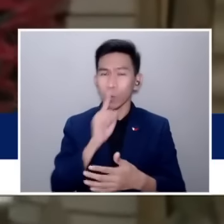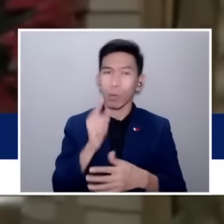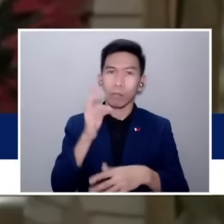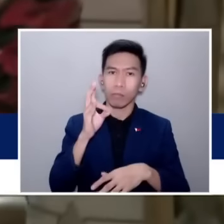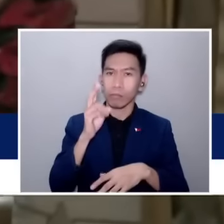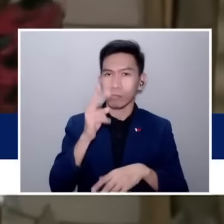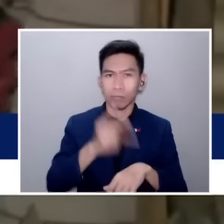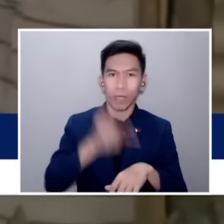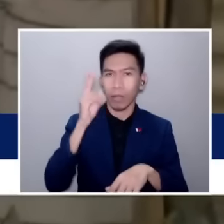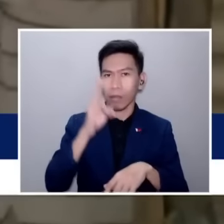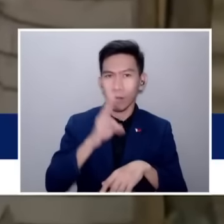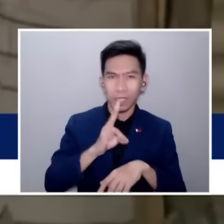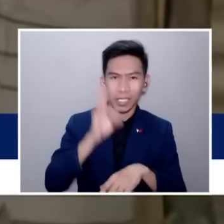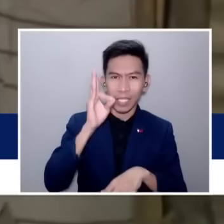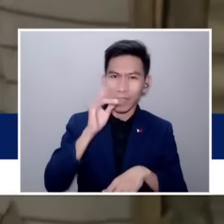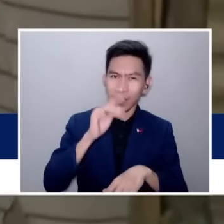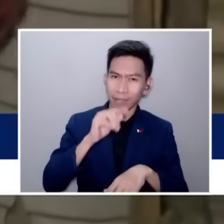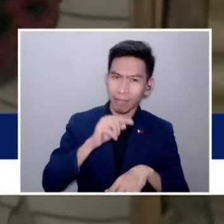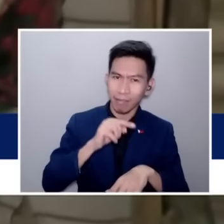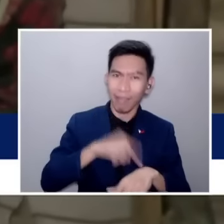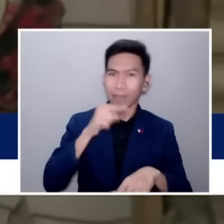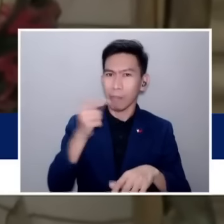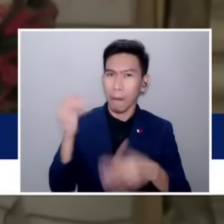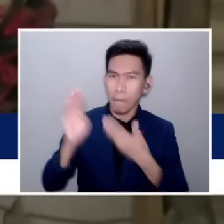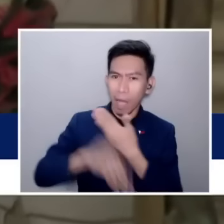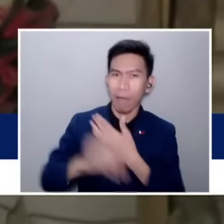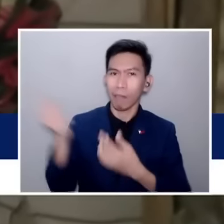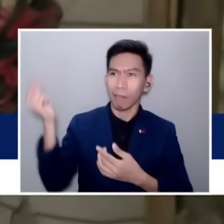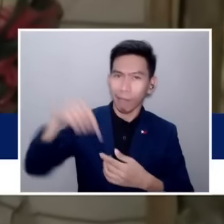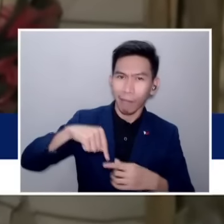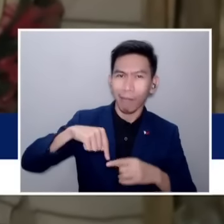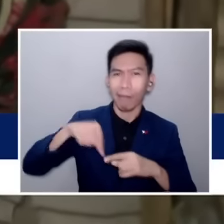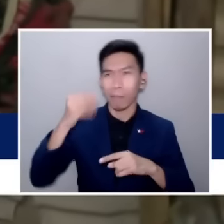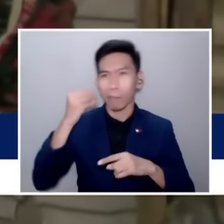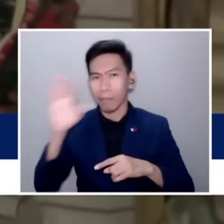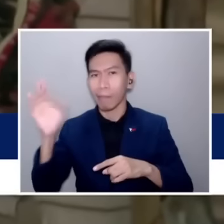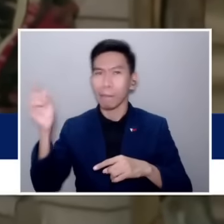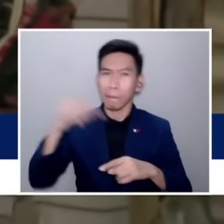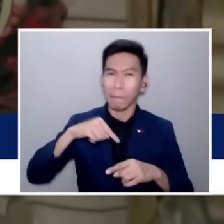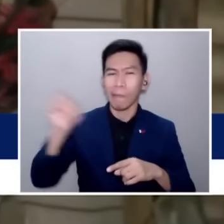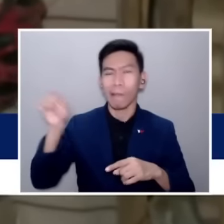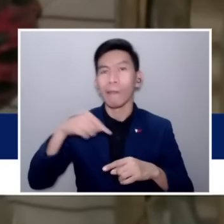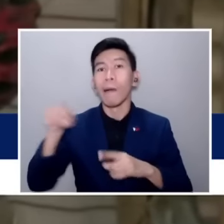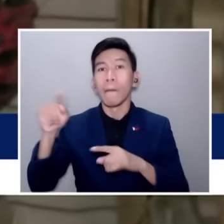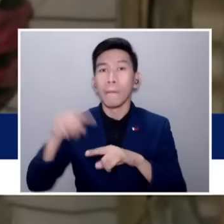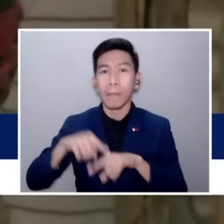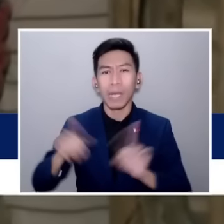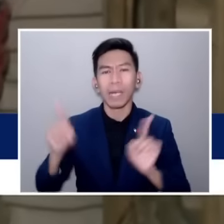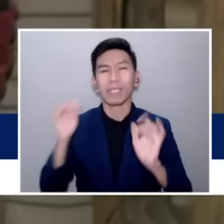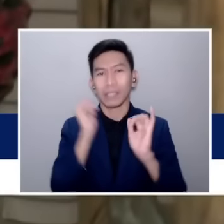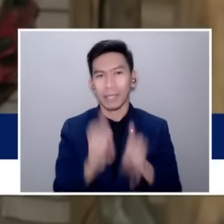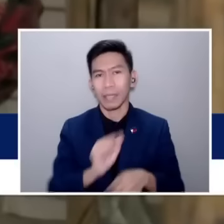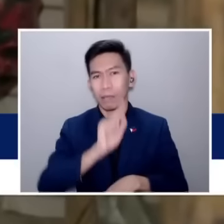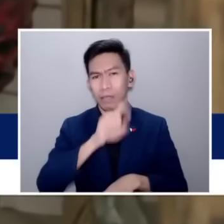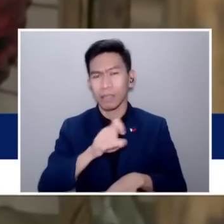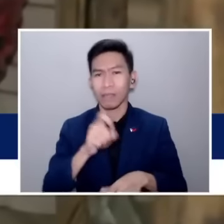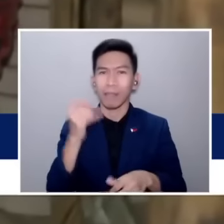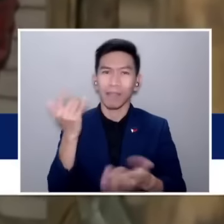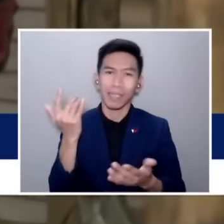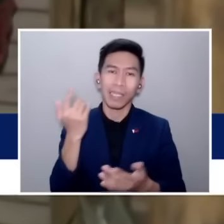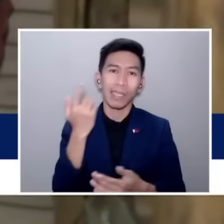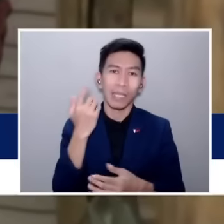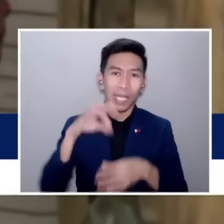silang bumabalik dito. Pero yun nga ang ano nila, panawagan nila. Bakit ang tanong nila, bakit ganon? Matagal na daw yung huling election,